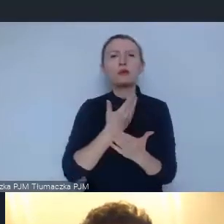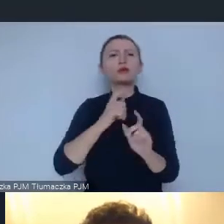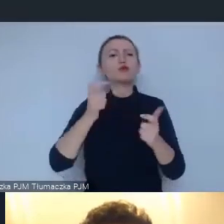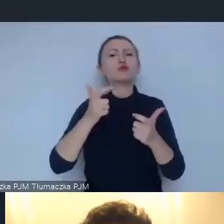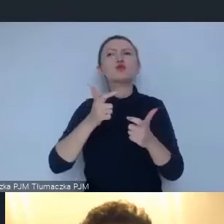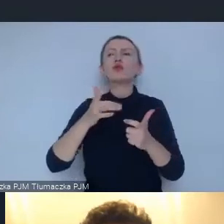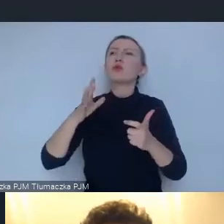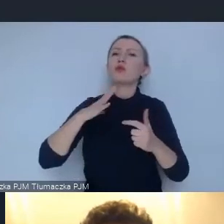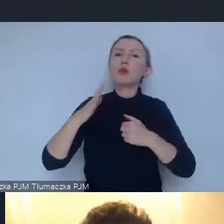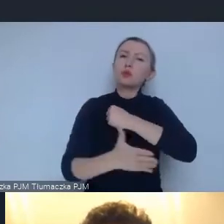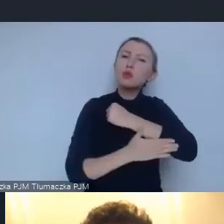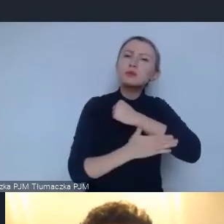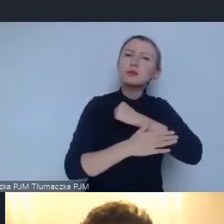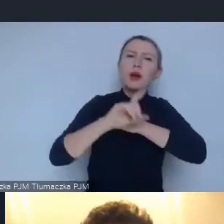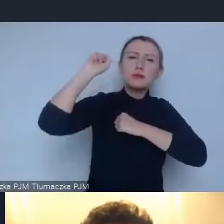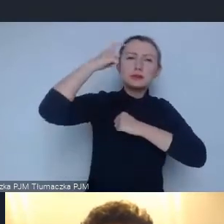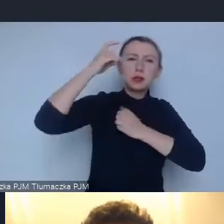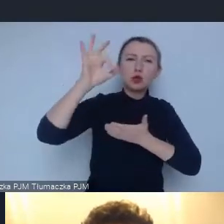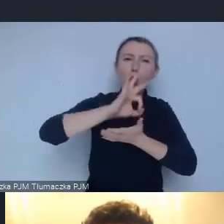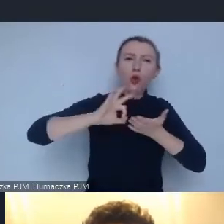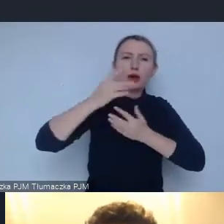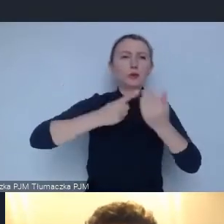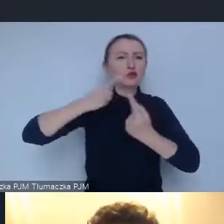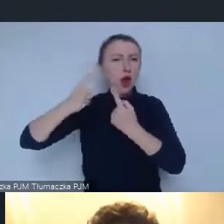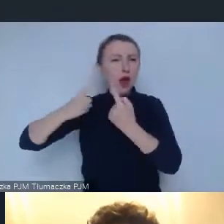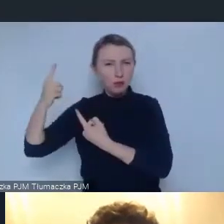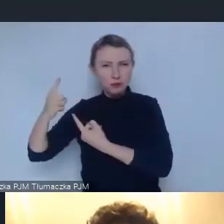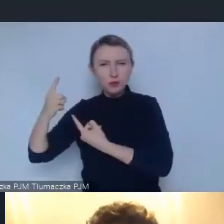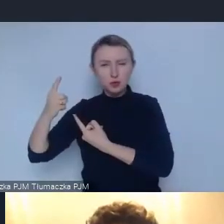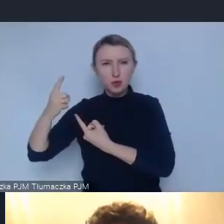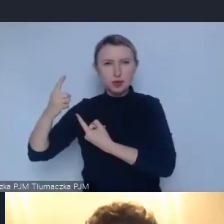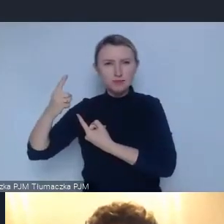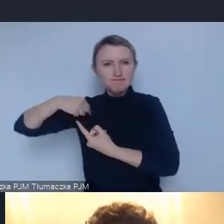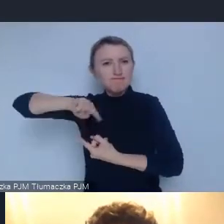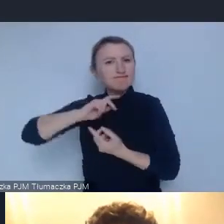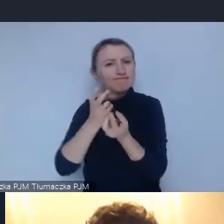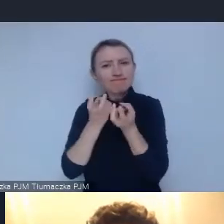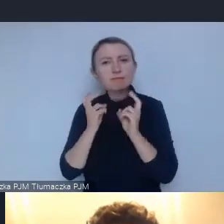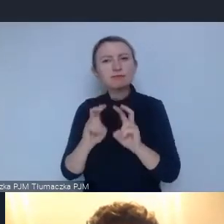u fundamencie Centralnego Okręgu Przemysłowego, a więc tworzyć